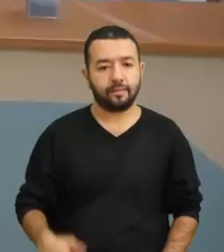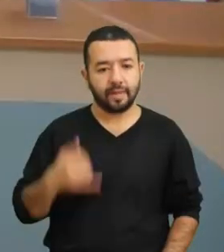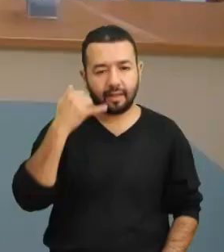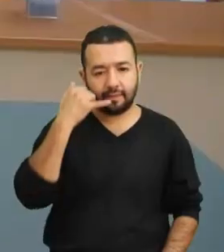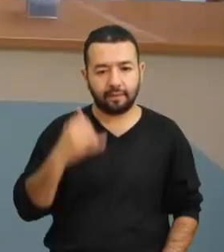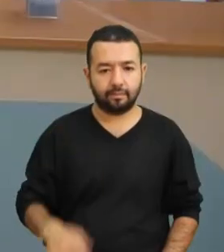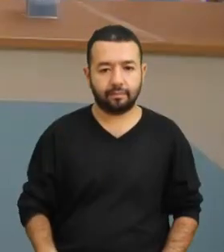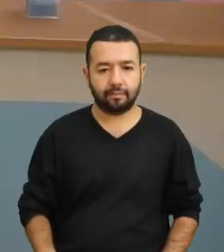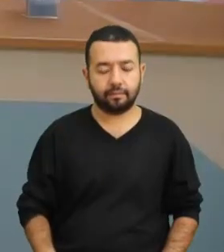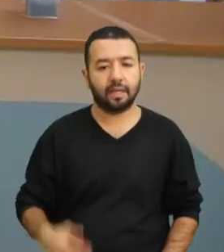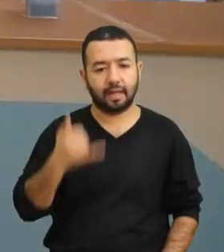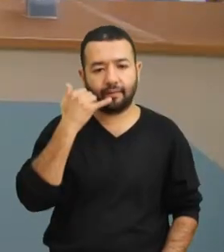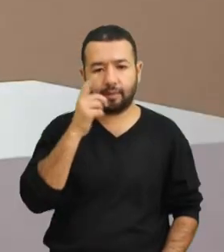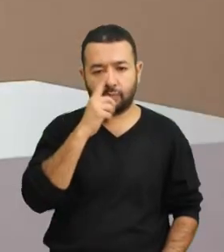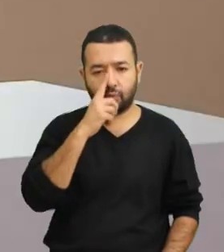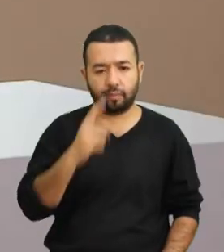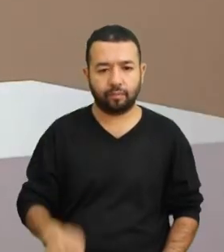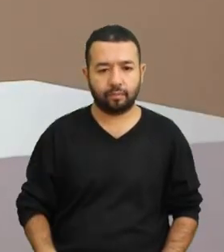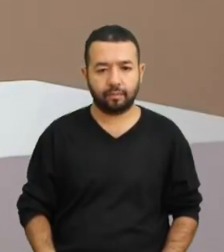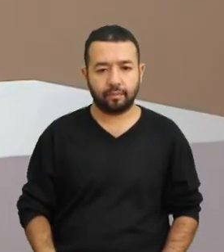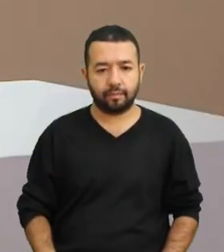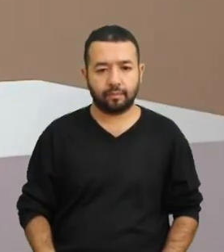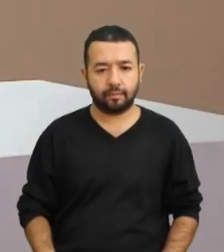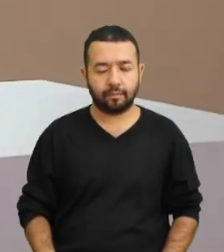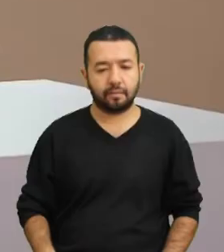Efendim? Ha, efendim müdürüm.